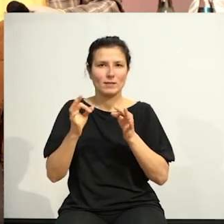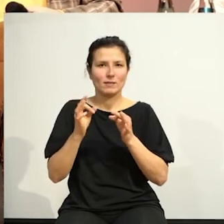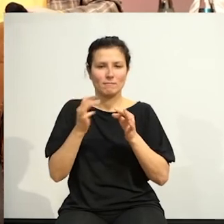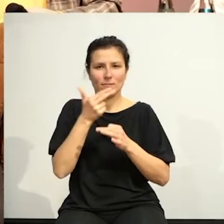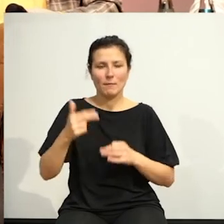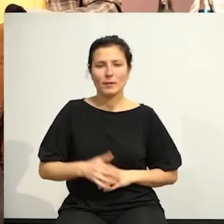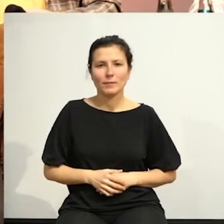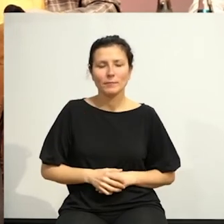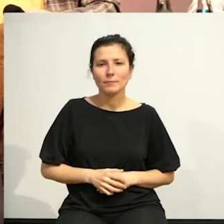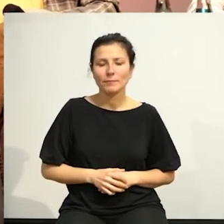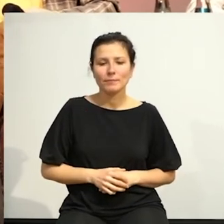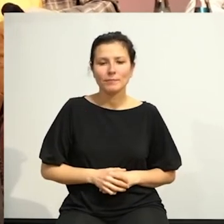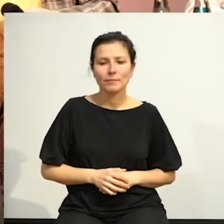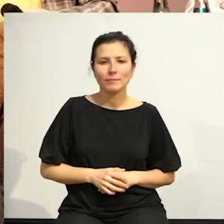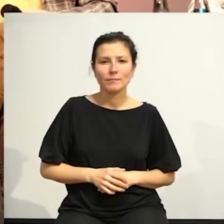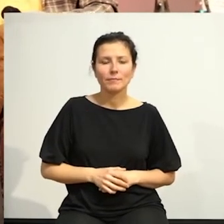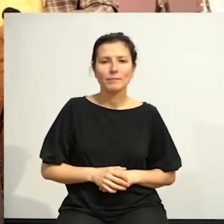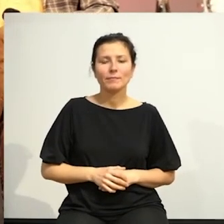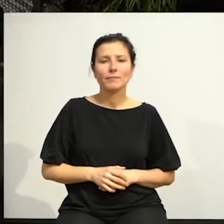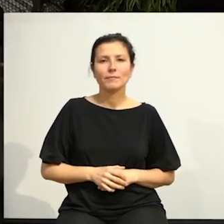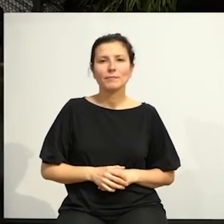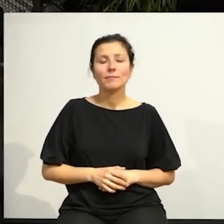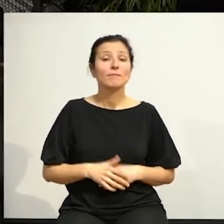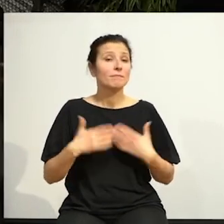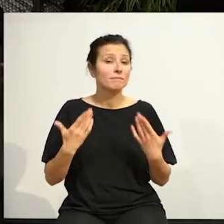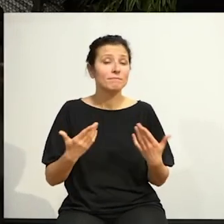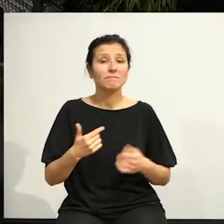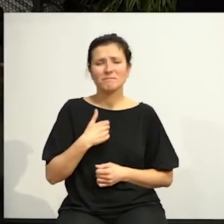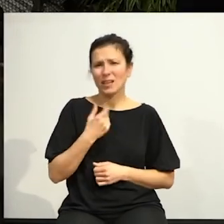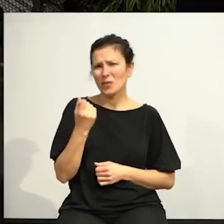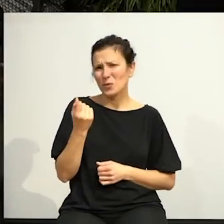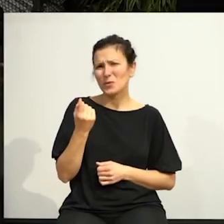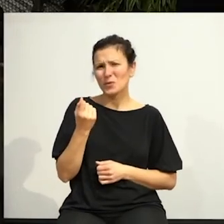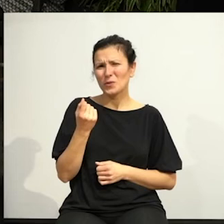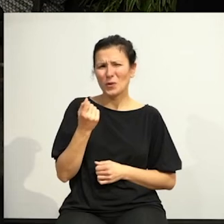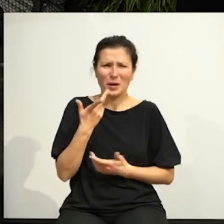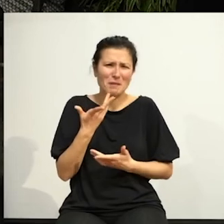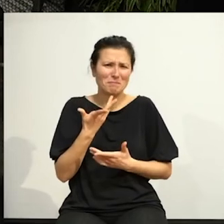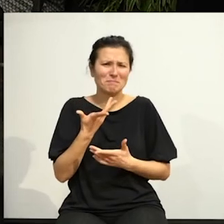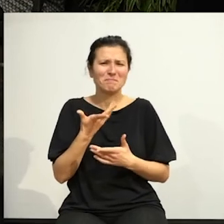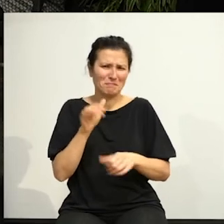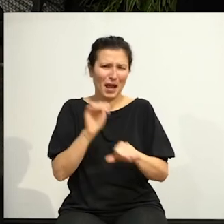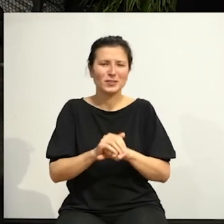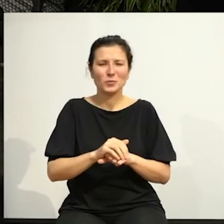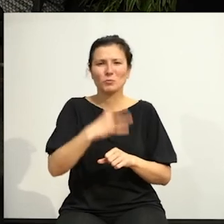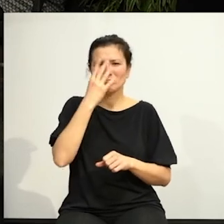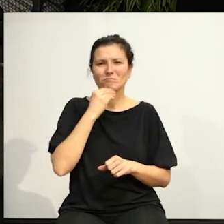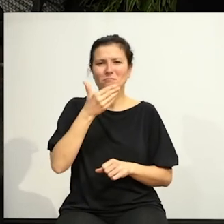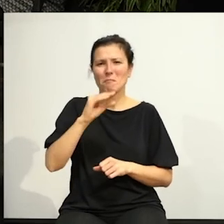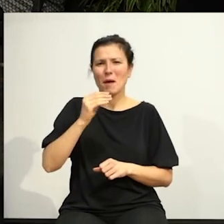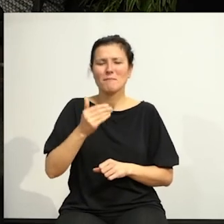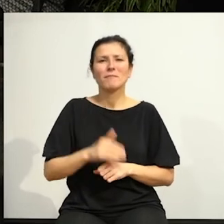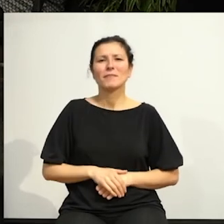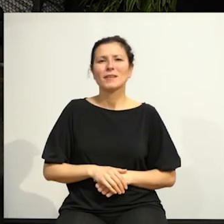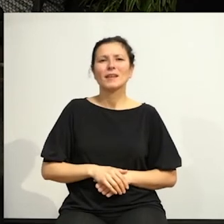przekleństwami oczywiście, bo one też są tam twórczo wykorzystywane. Także ja trochę jednak jestem za memami, ale wiem, że za bardzo się